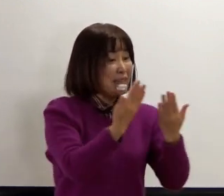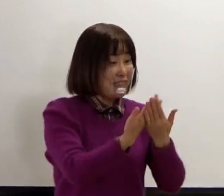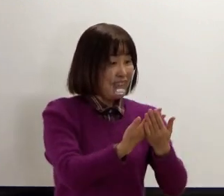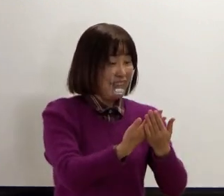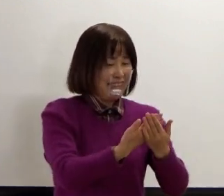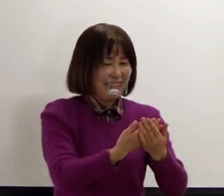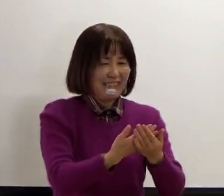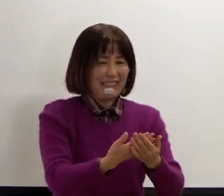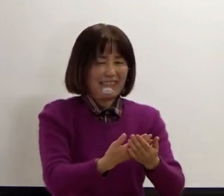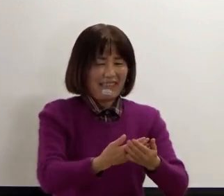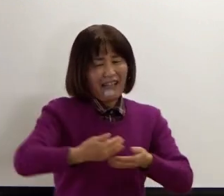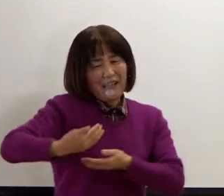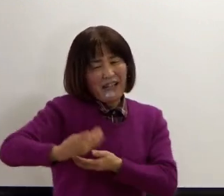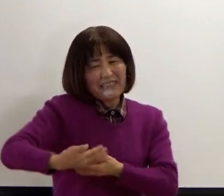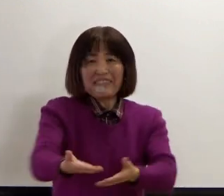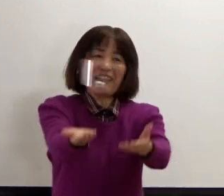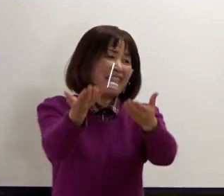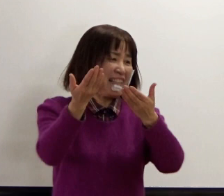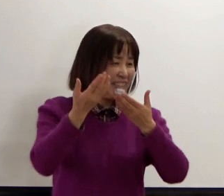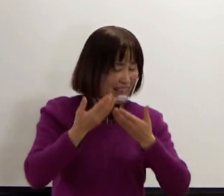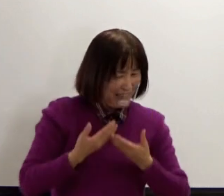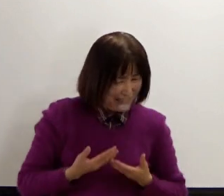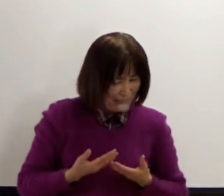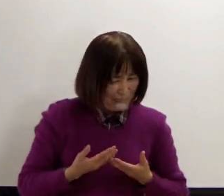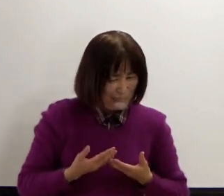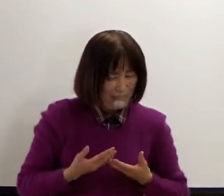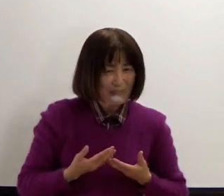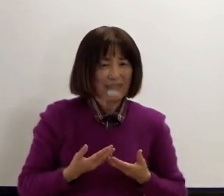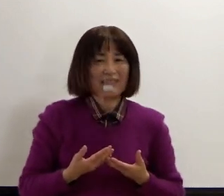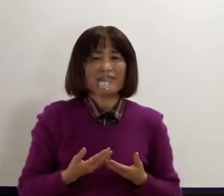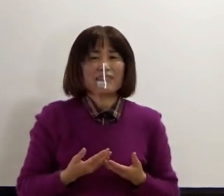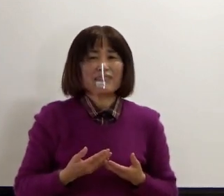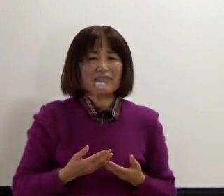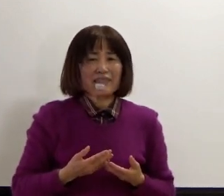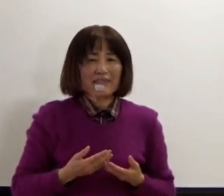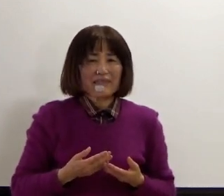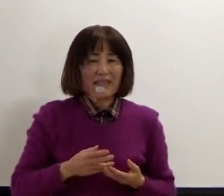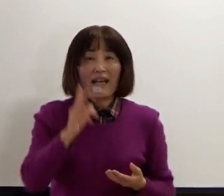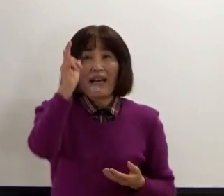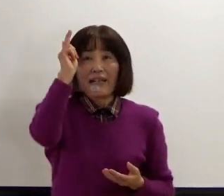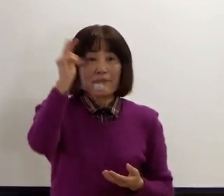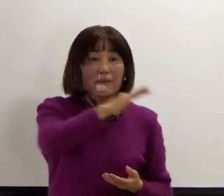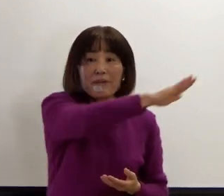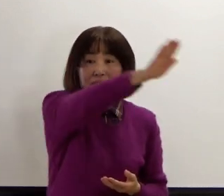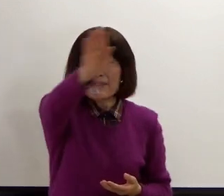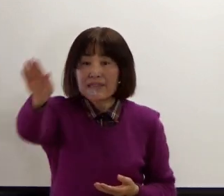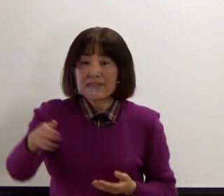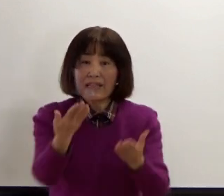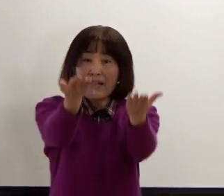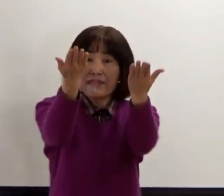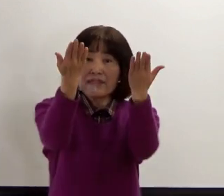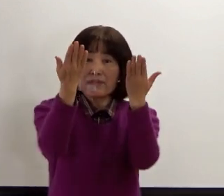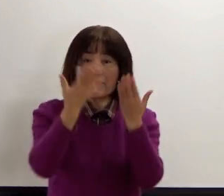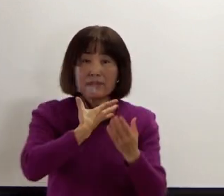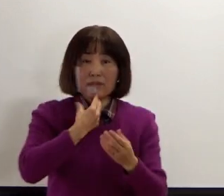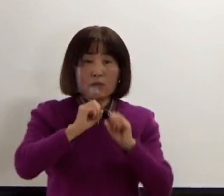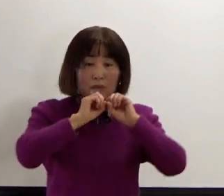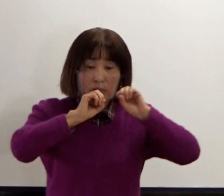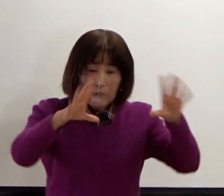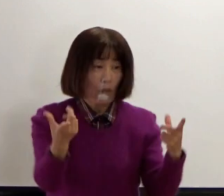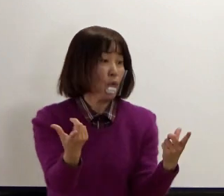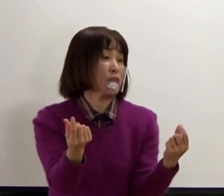がこの私たちに与えてくださる福音というのはまさにこういうことですよね。